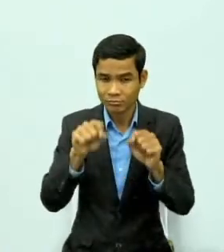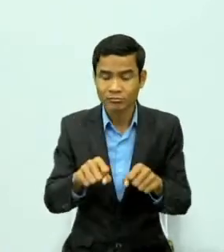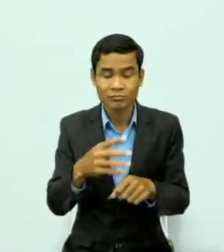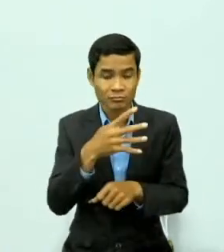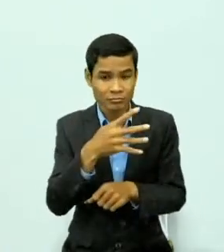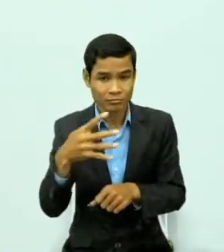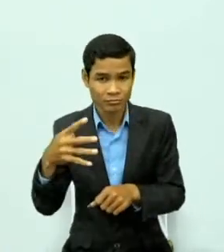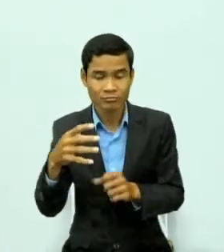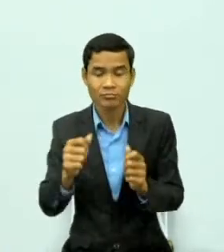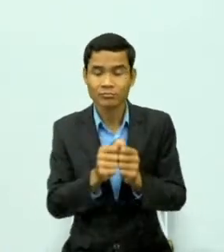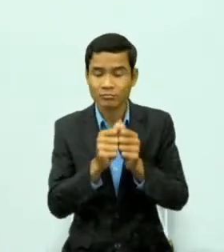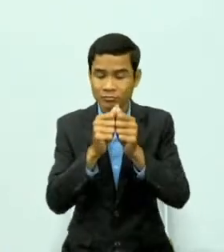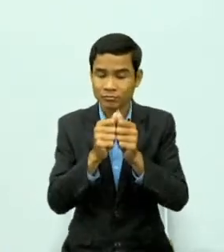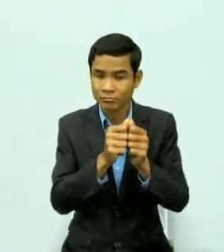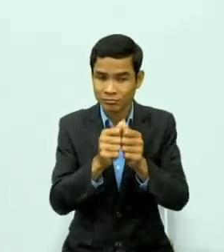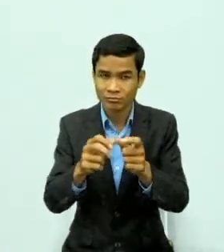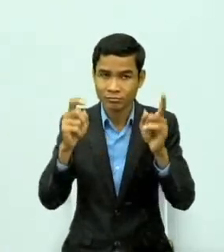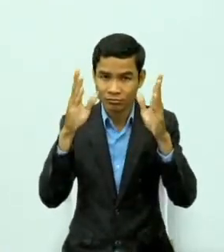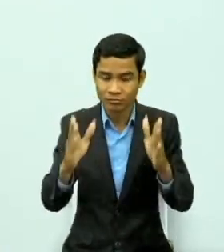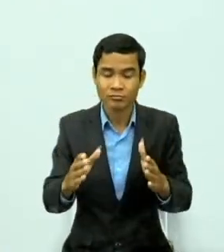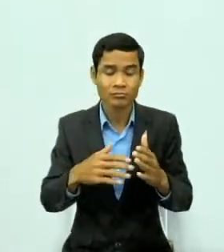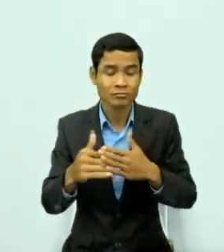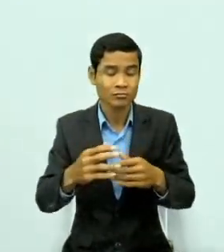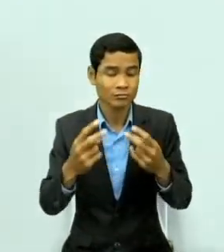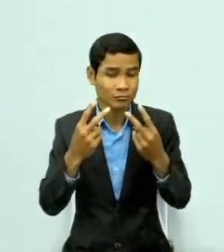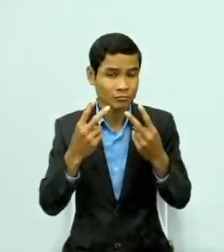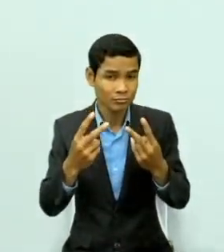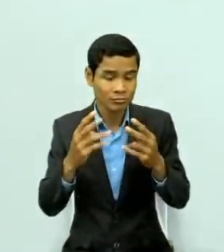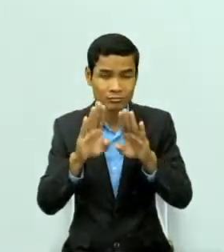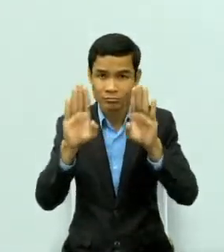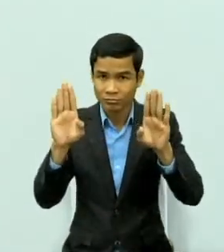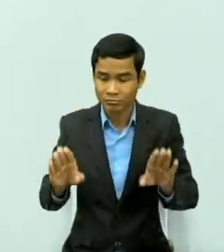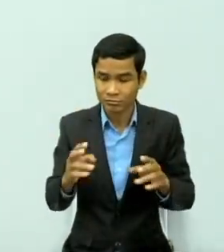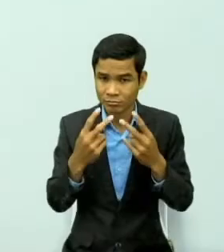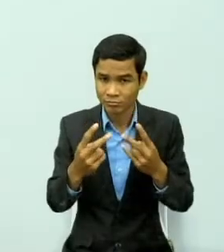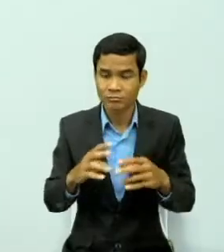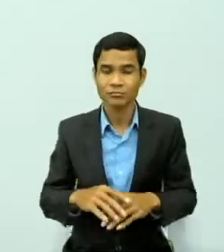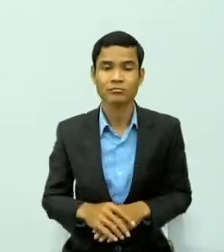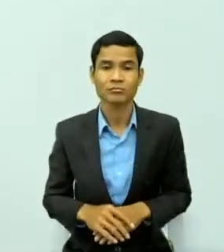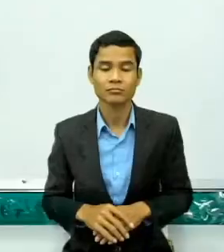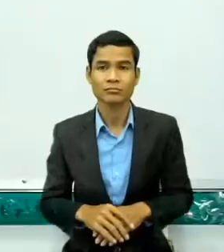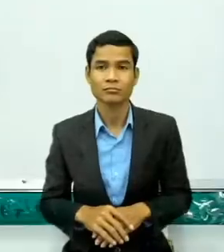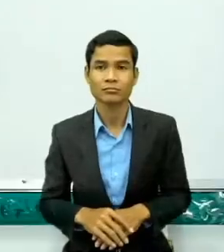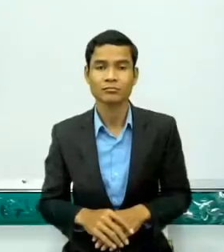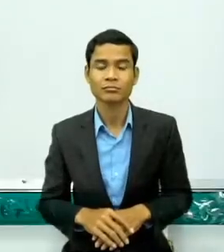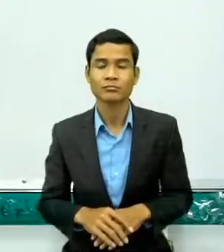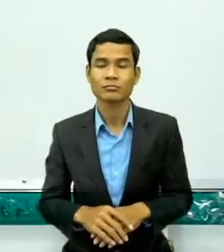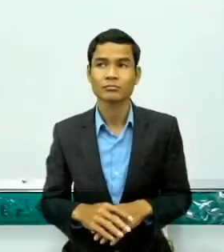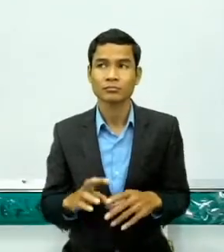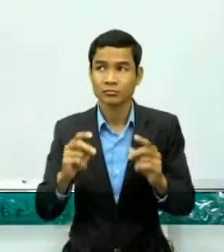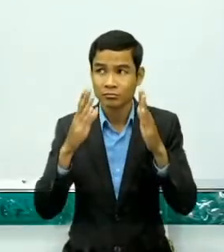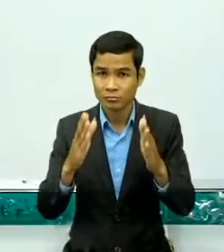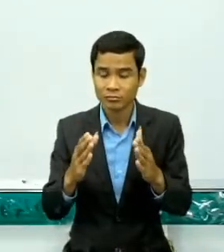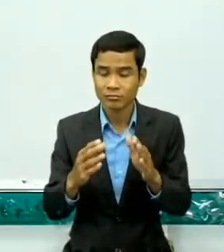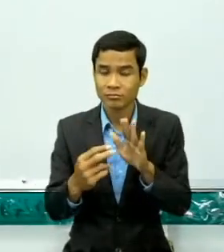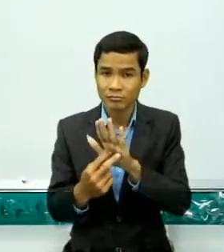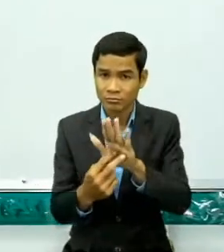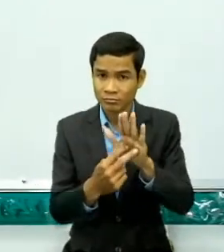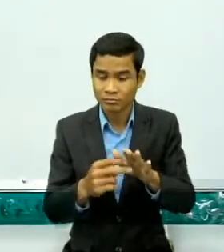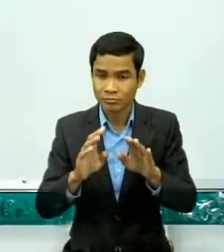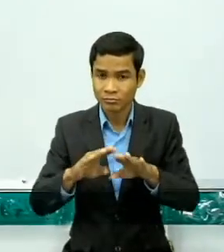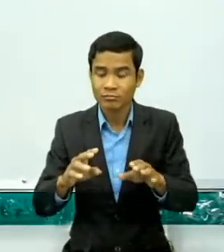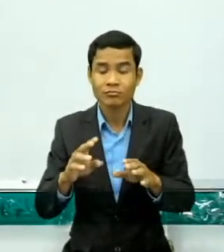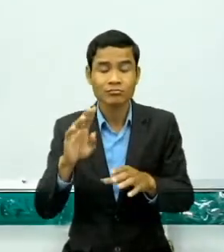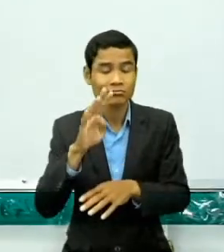គឺតារាងទី2ជាមួយអ្នកគ្រូនៅលើក្តារខៀនណាចាកូនបែរមកក្តារខៀនអ្នកគ្រូនឹងបង្ហាញតារាងទី2ជូន